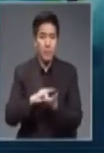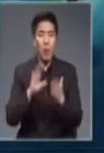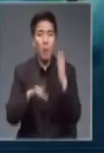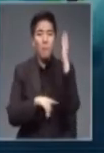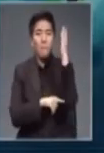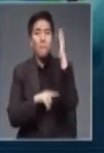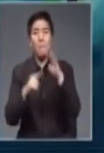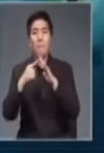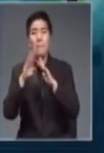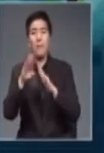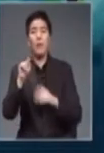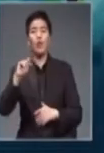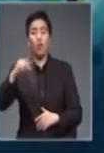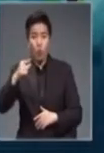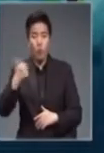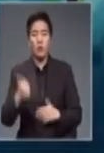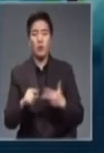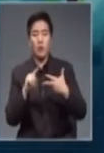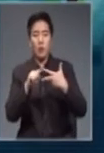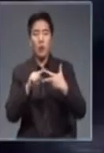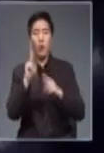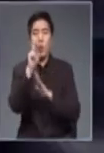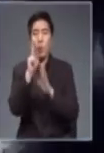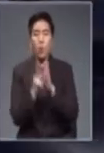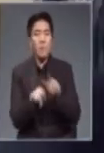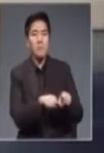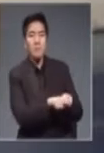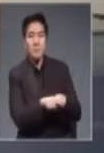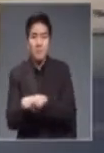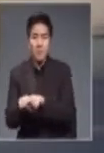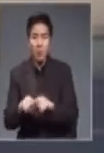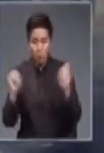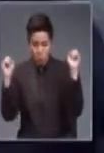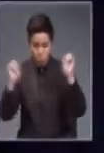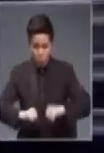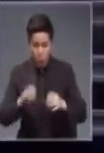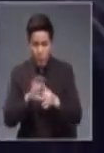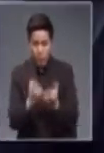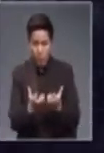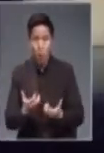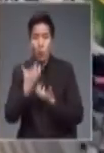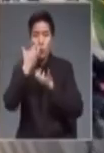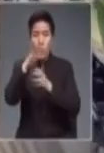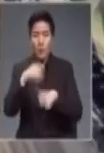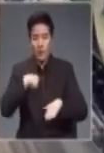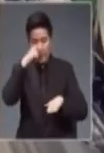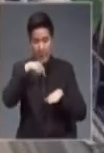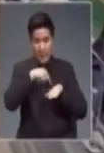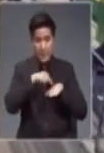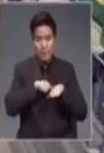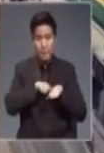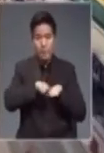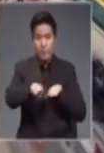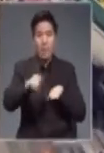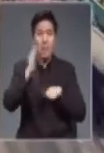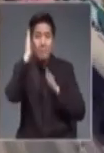อย่ามองเห็นแต่ปัญหาแต่เพียงอย่างเดียวต้องหาว่าเราจะแก้ปัญหากันอย่างไรในส่วนที่ตนเองรับผิดชอบแล้วเราต้องดำเนินการอย่างมียุทธศาสตร์มีเป้าหม